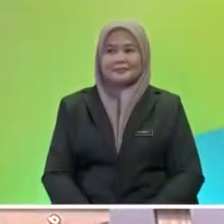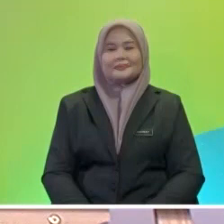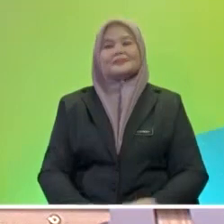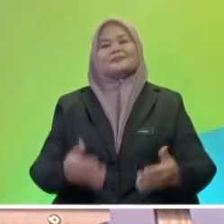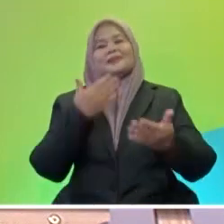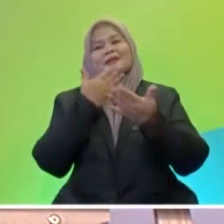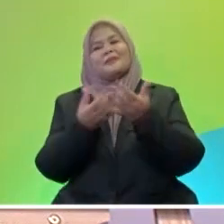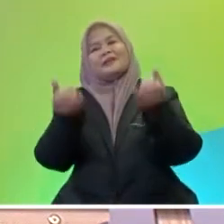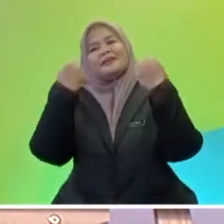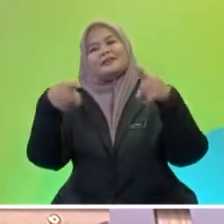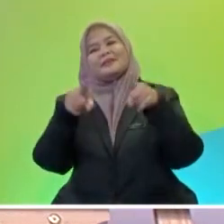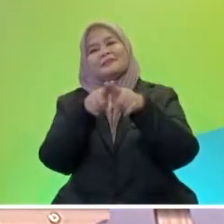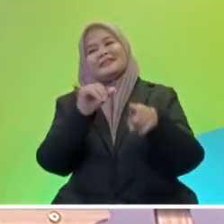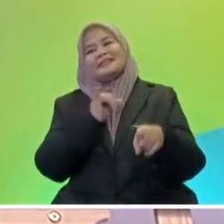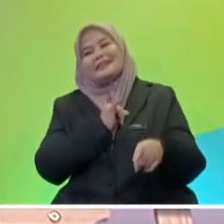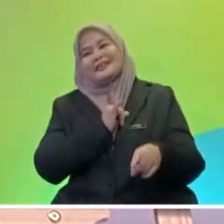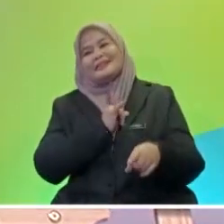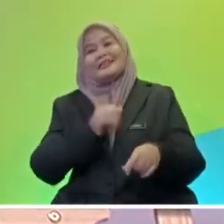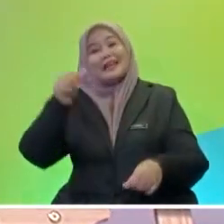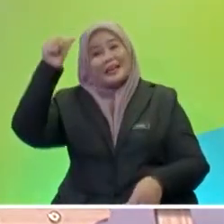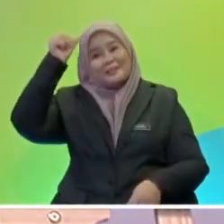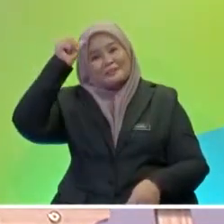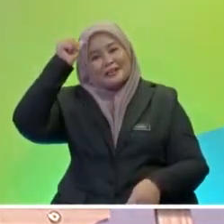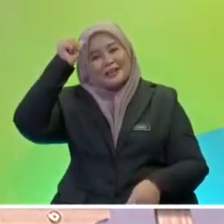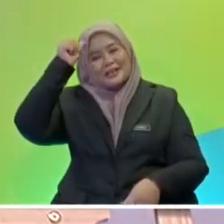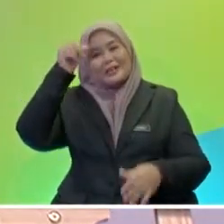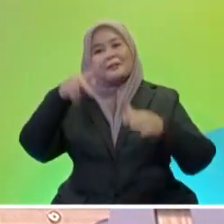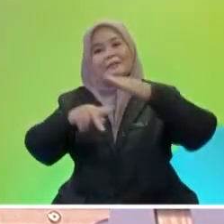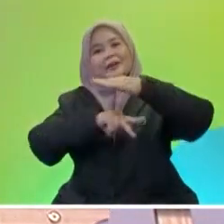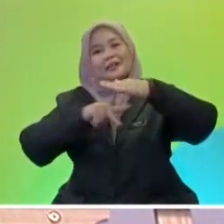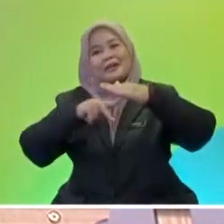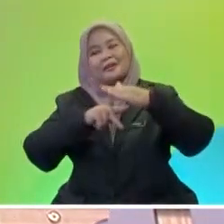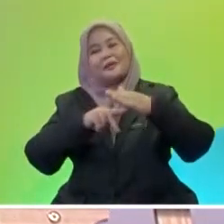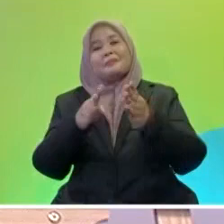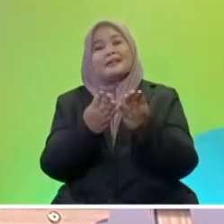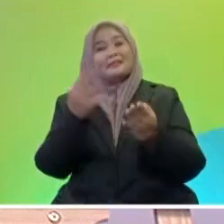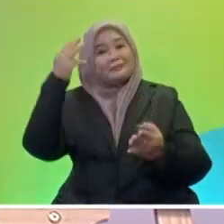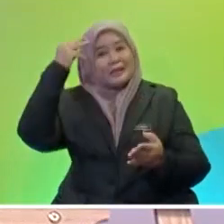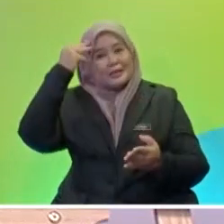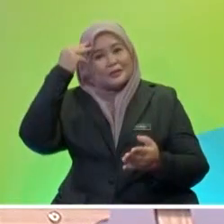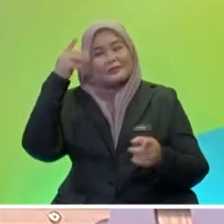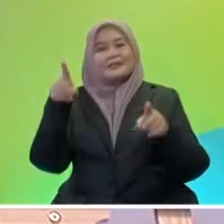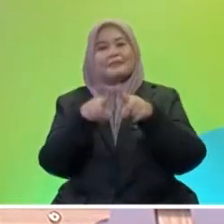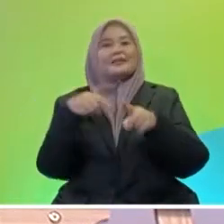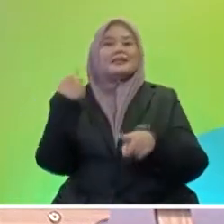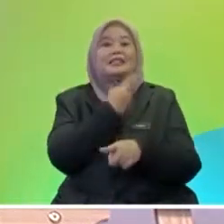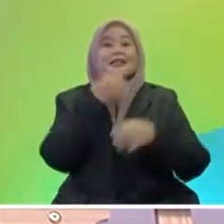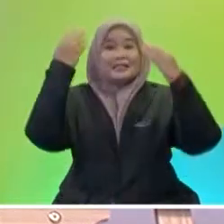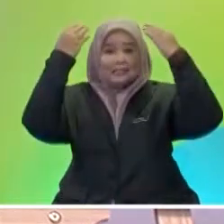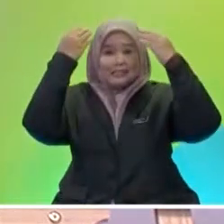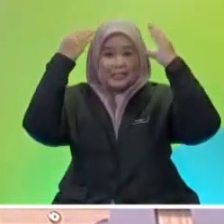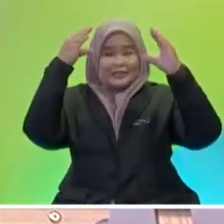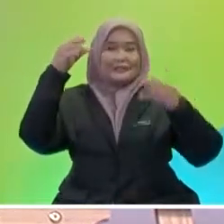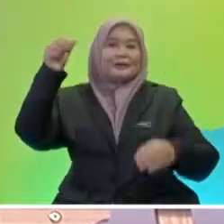Baiklah kembali bersama saya Aiman supel Azman dalam slot pra sekolah mata pelajaran bahasa Melayu bersama dengan kita